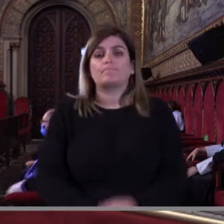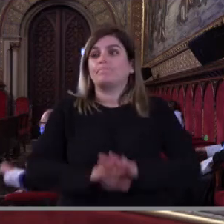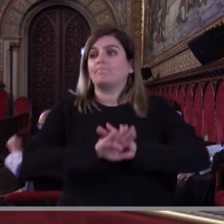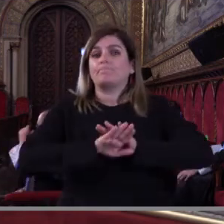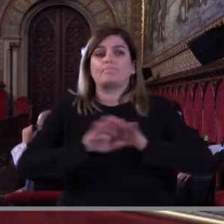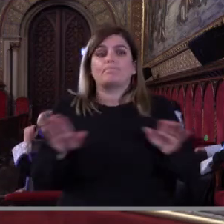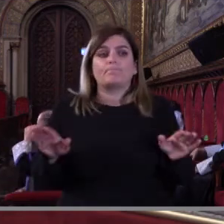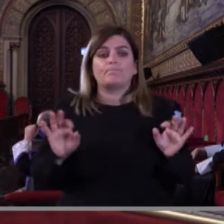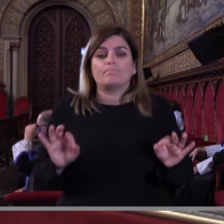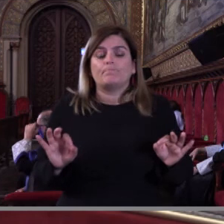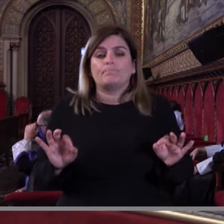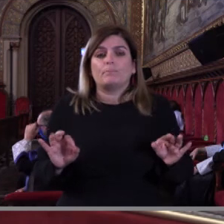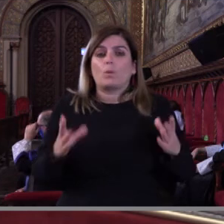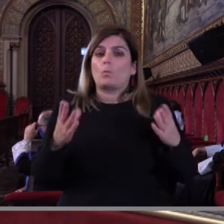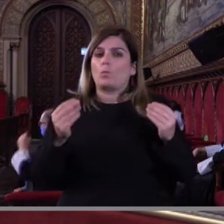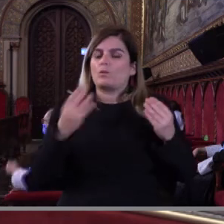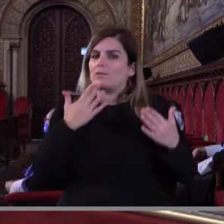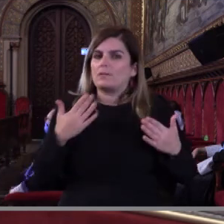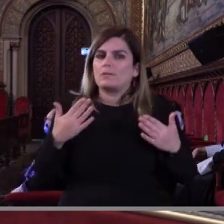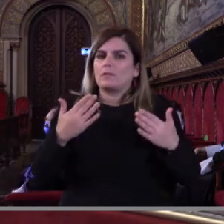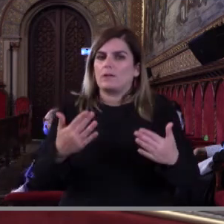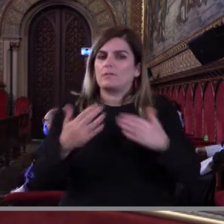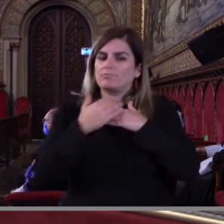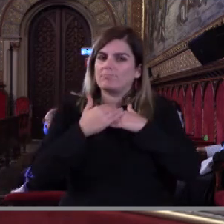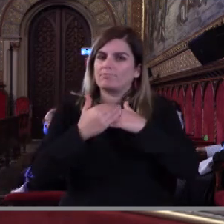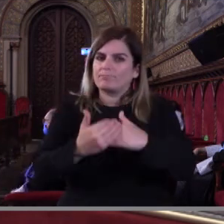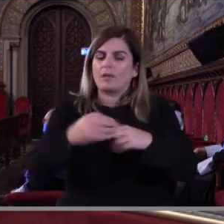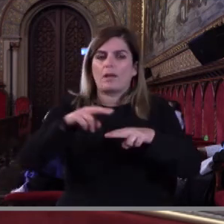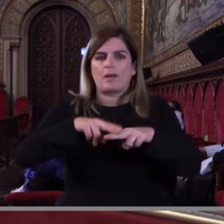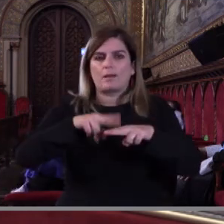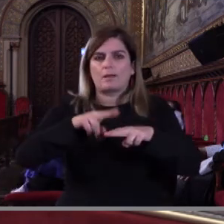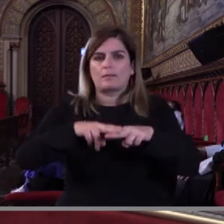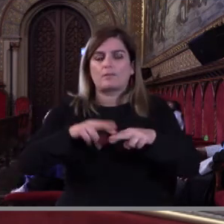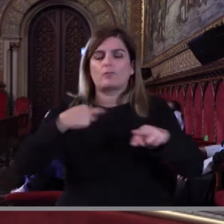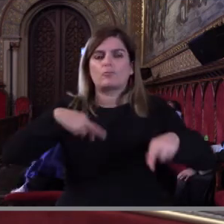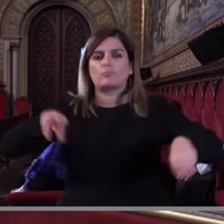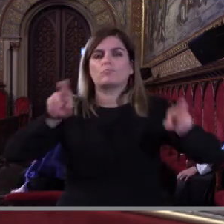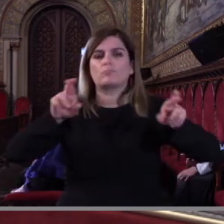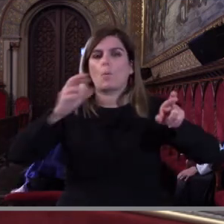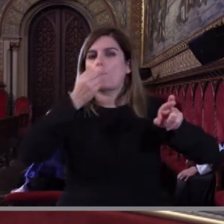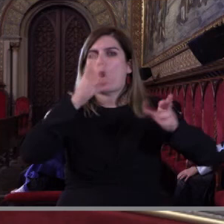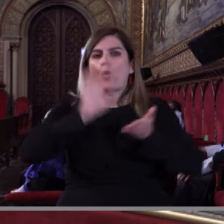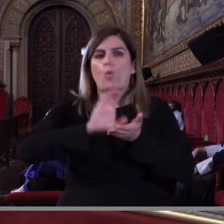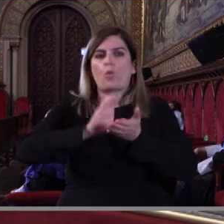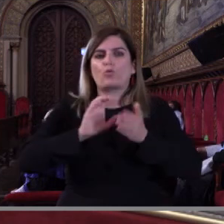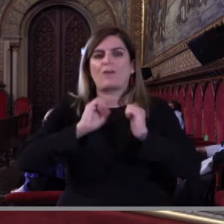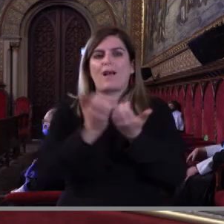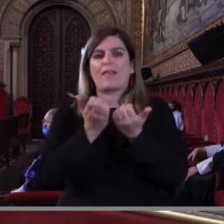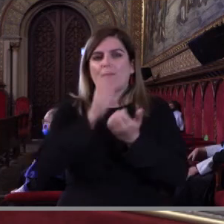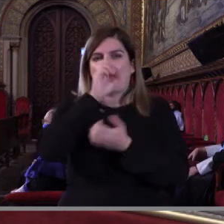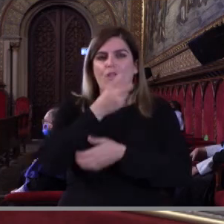més. Moltes gràcies per convidar-me en aquest acte. Els desitjo un bon curs acadèmic